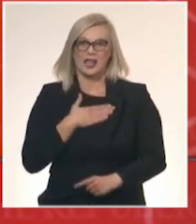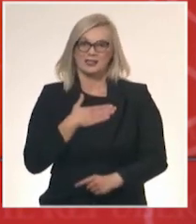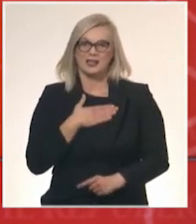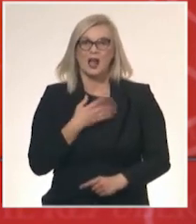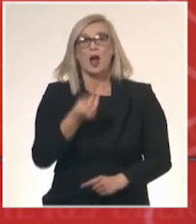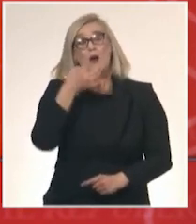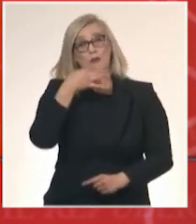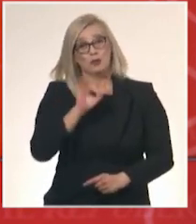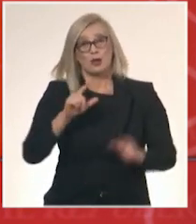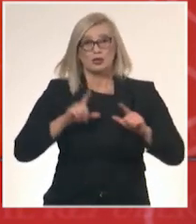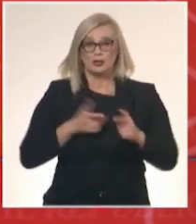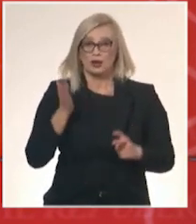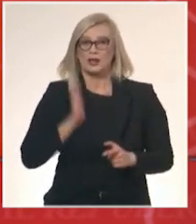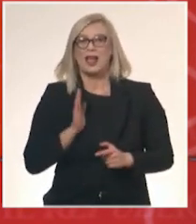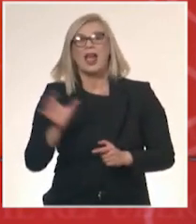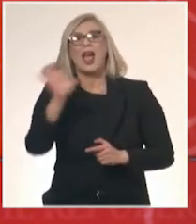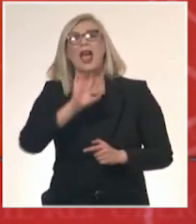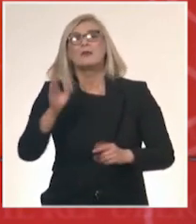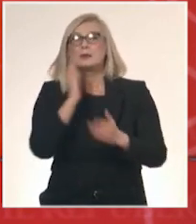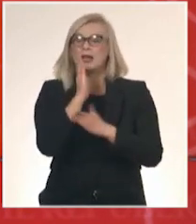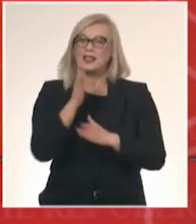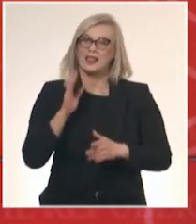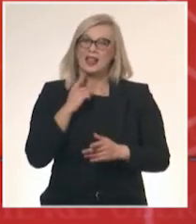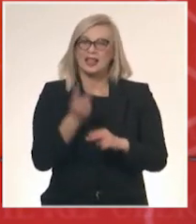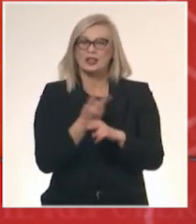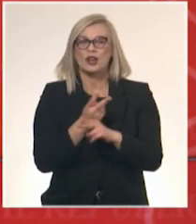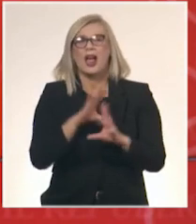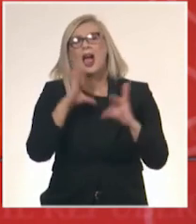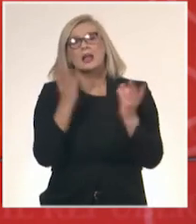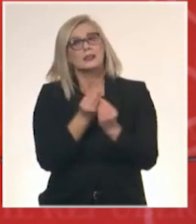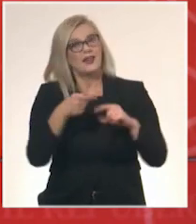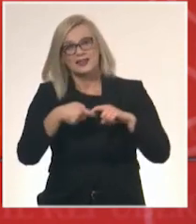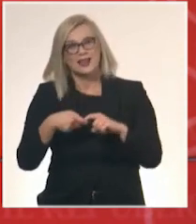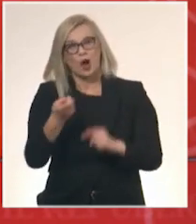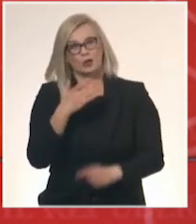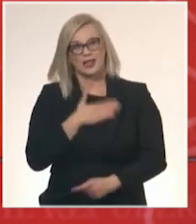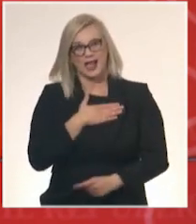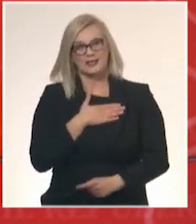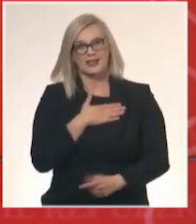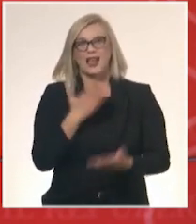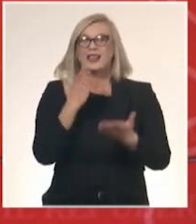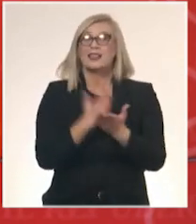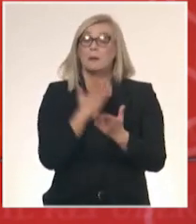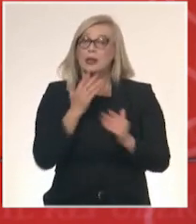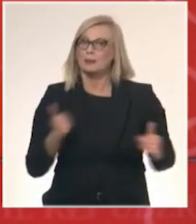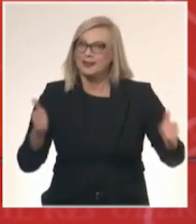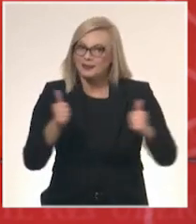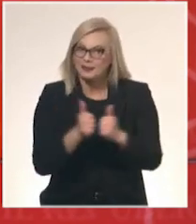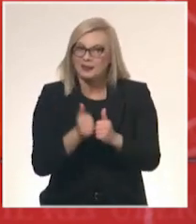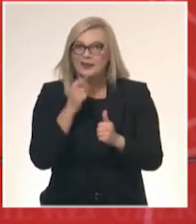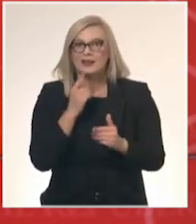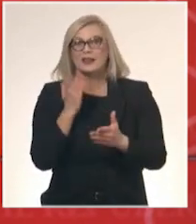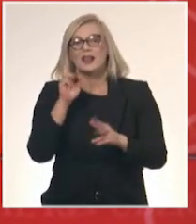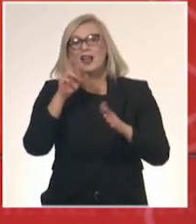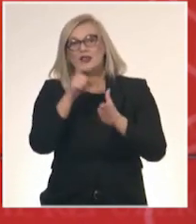граѓаните, Европската иднина на земјата, сето тоа зависи од сите нас, да бидеме единствени за членство